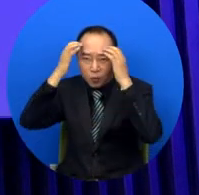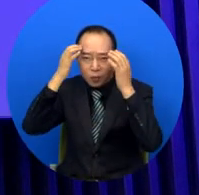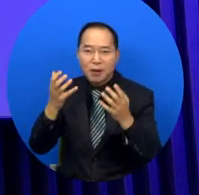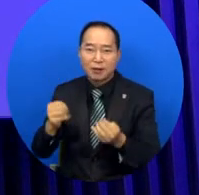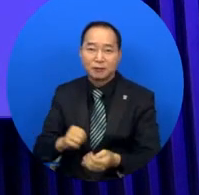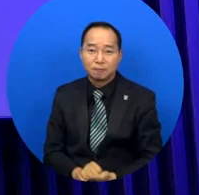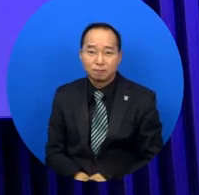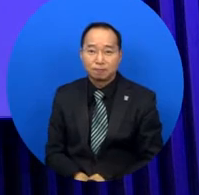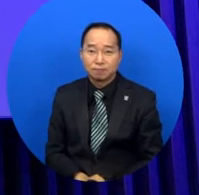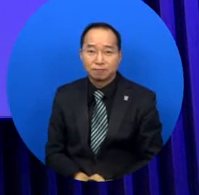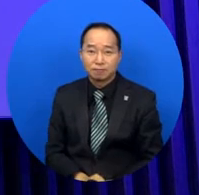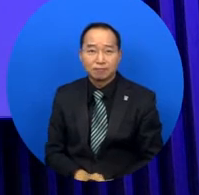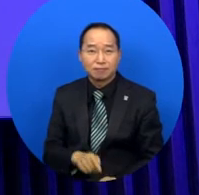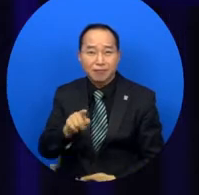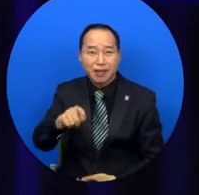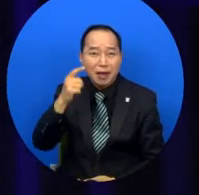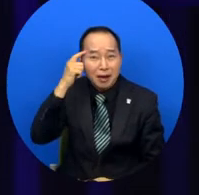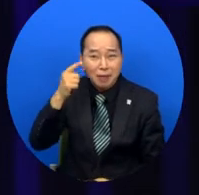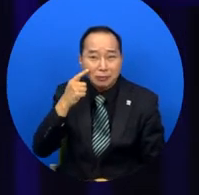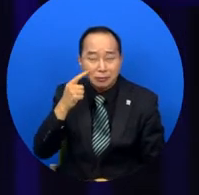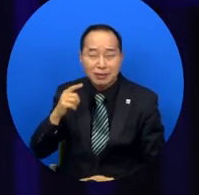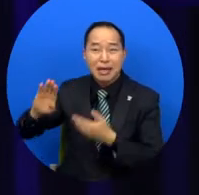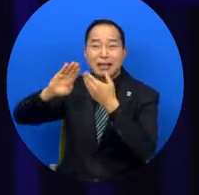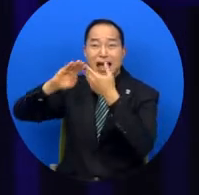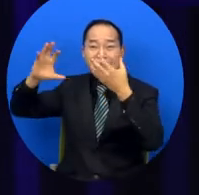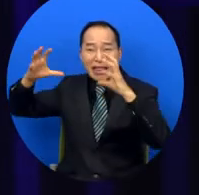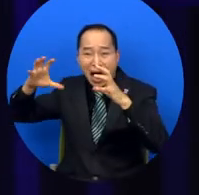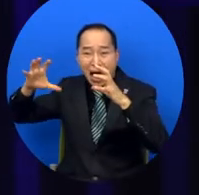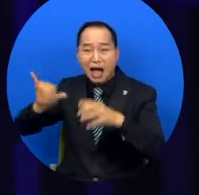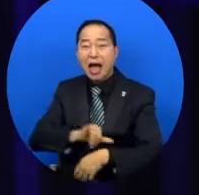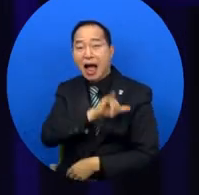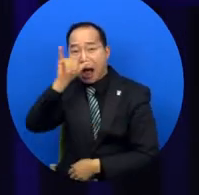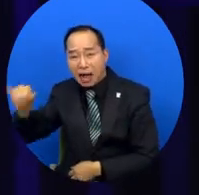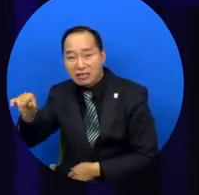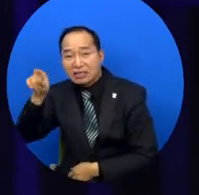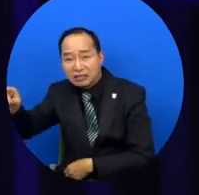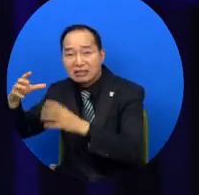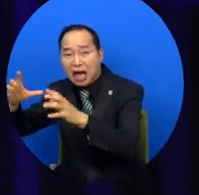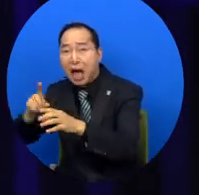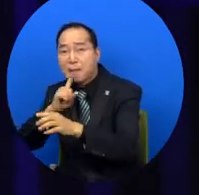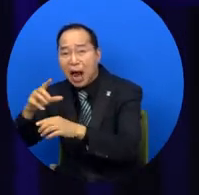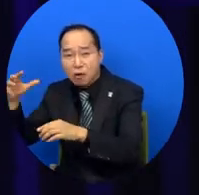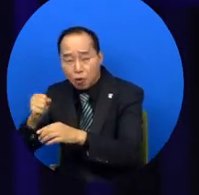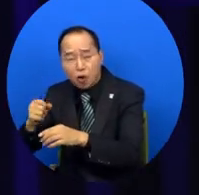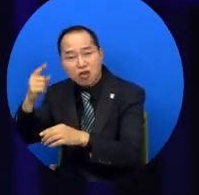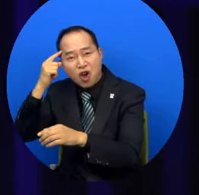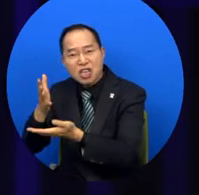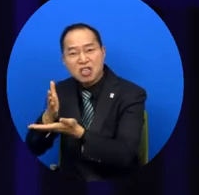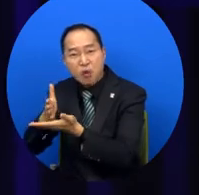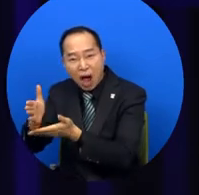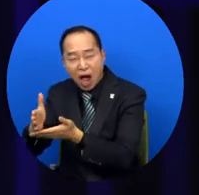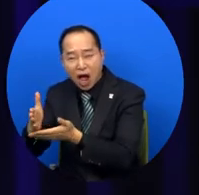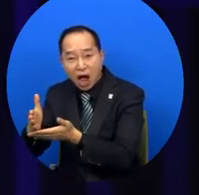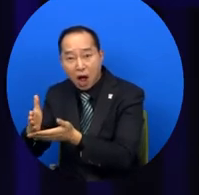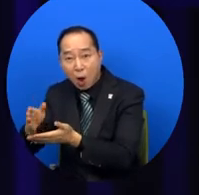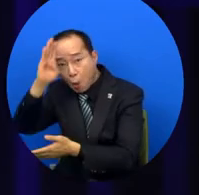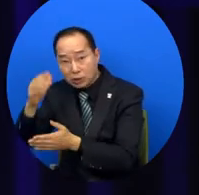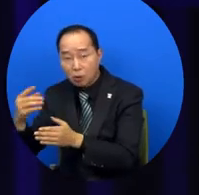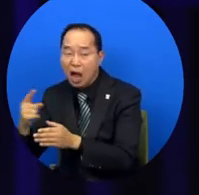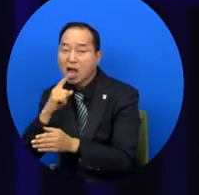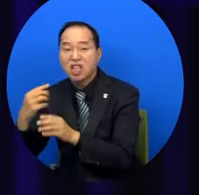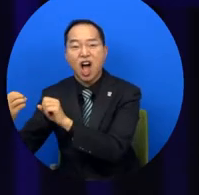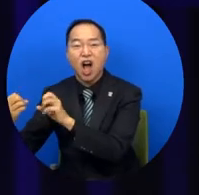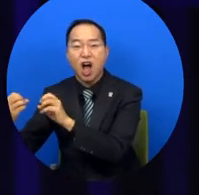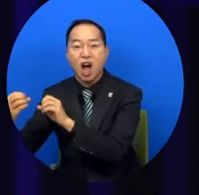힘들었어요. 한번 상상해봐요. 어느 딴 나라 가서 딴 나라 말로 정신과 한다고 상상해봐요. 내가